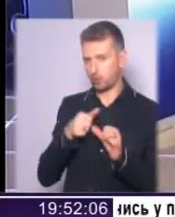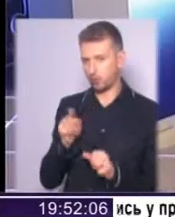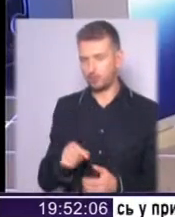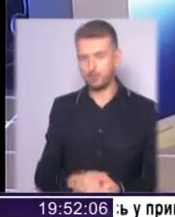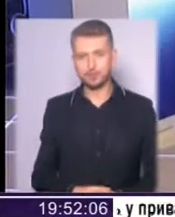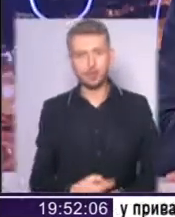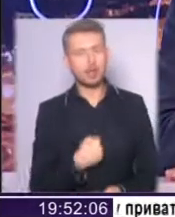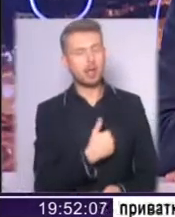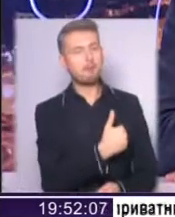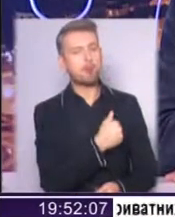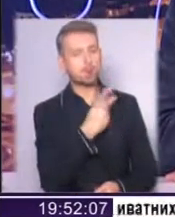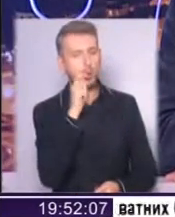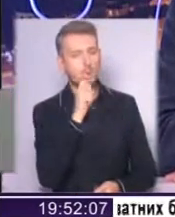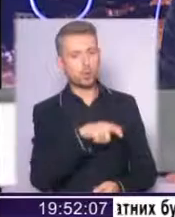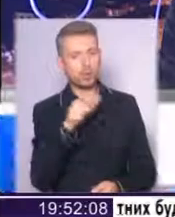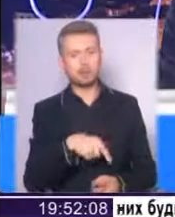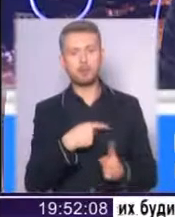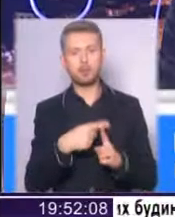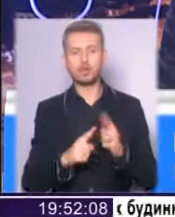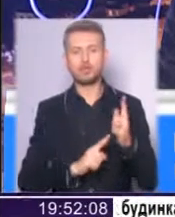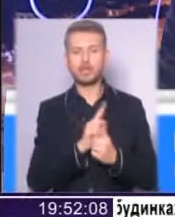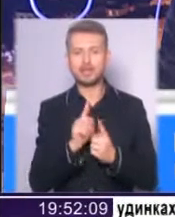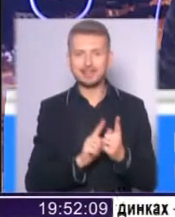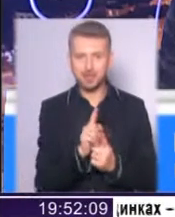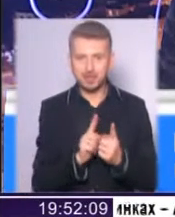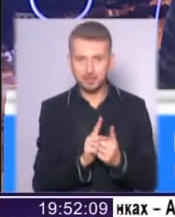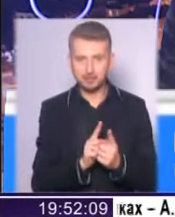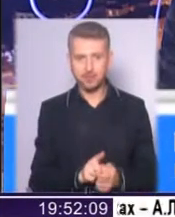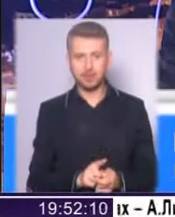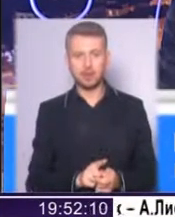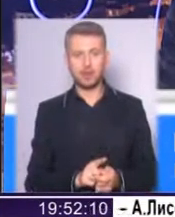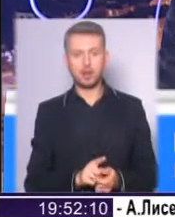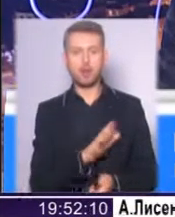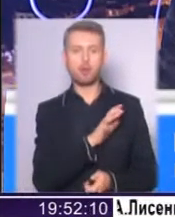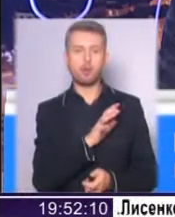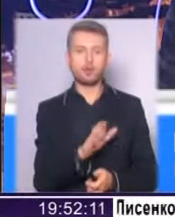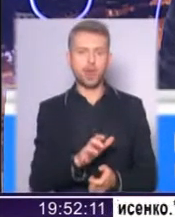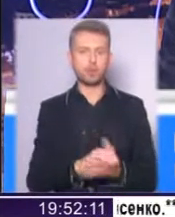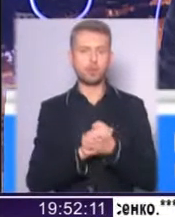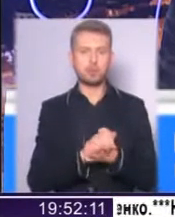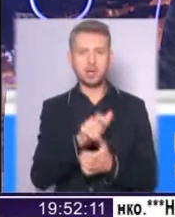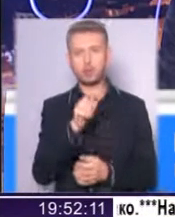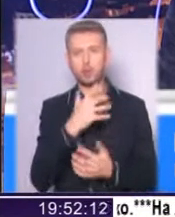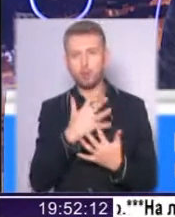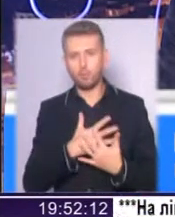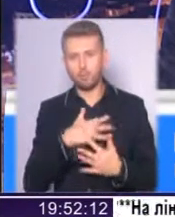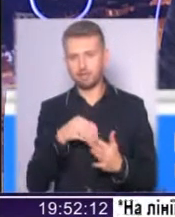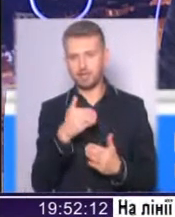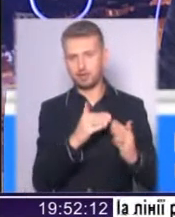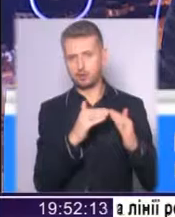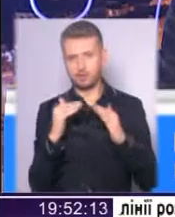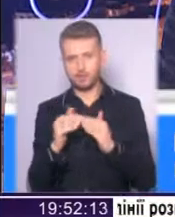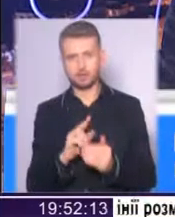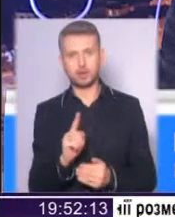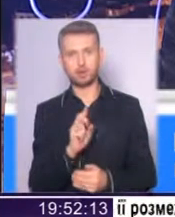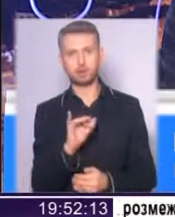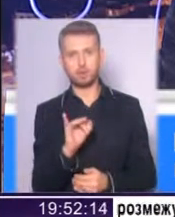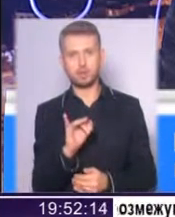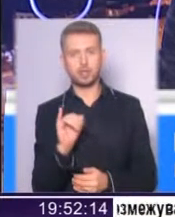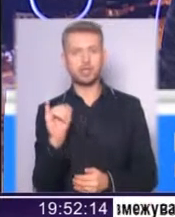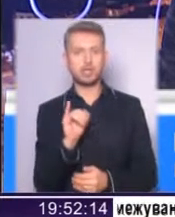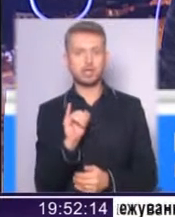от хвилинка, хочу, щоб ви, ну, по-перше, побажали щось українцям перед Новим роком, і по-друге, от сказали мені, яку ви бачите Україну